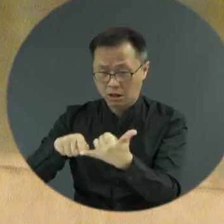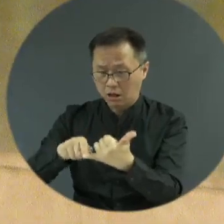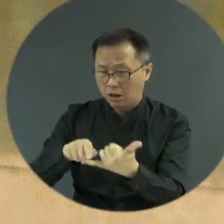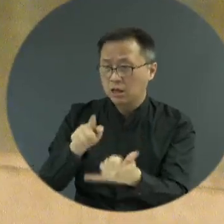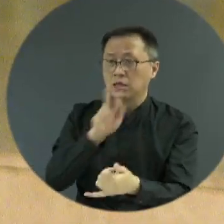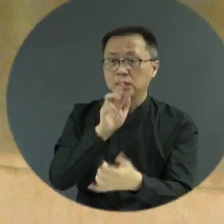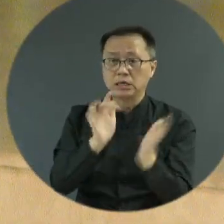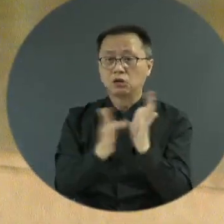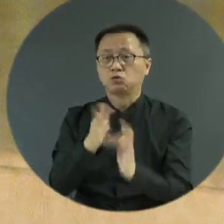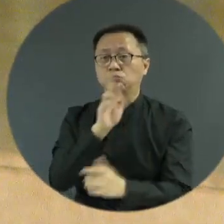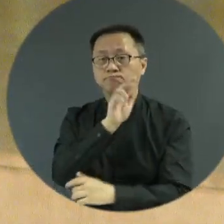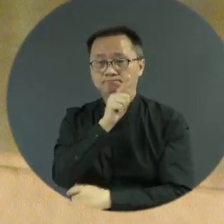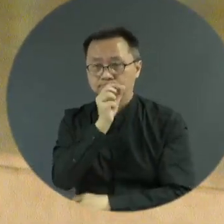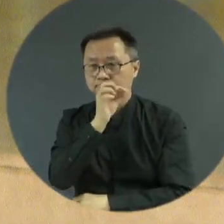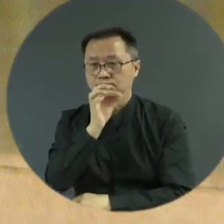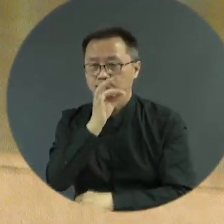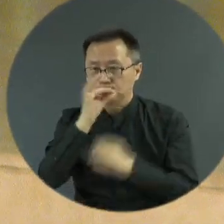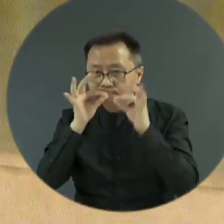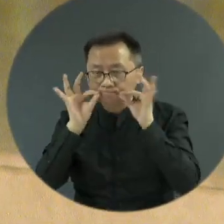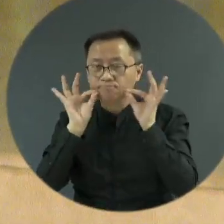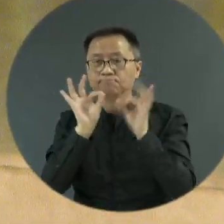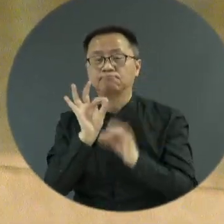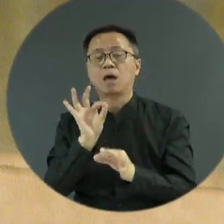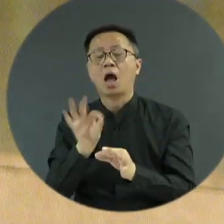的。在人世间